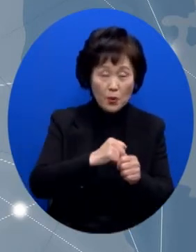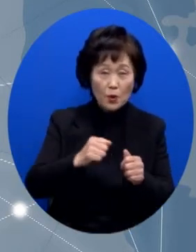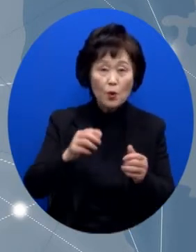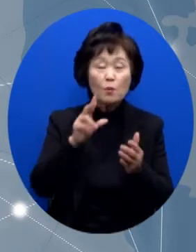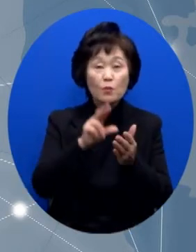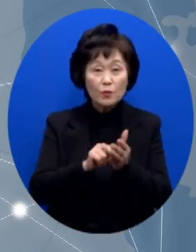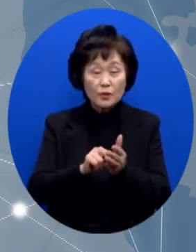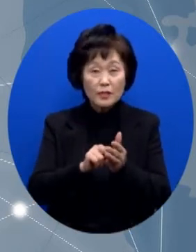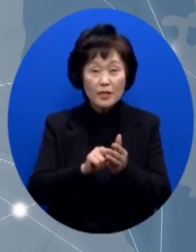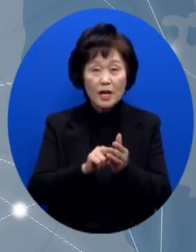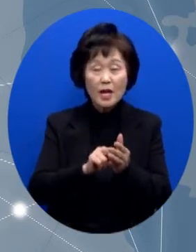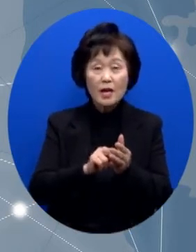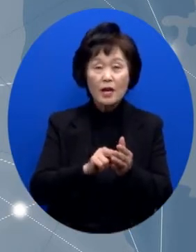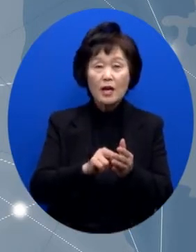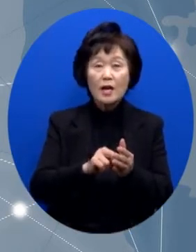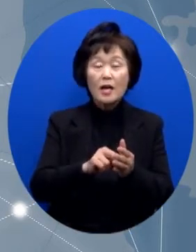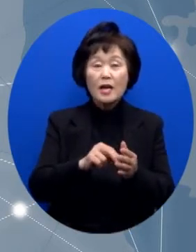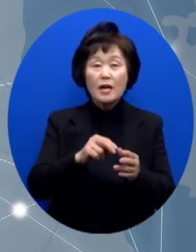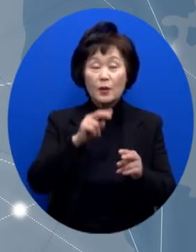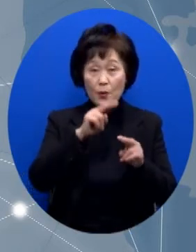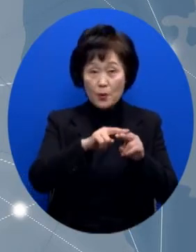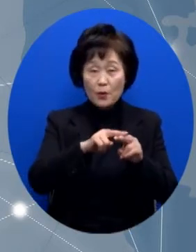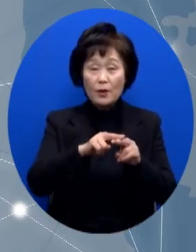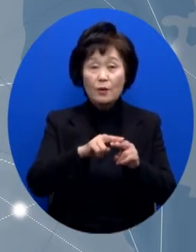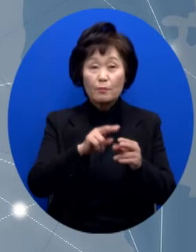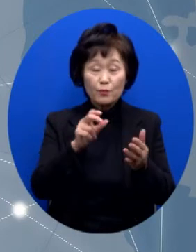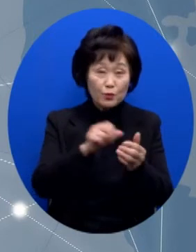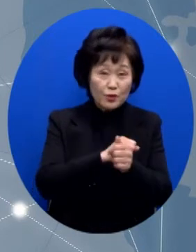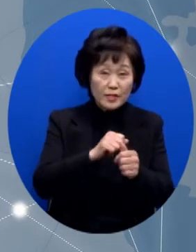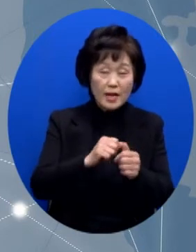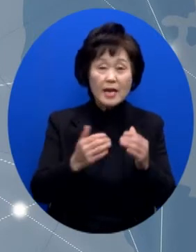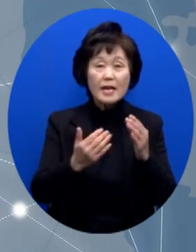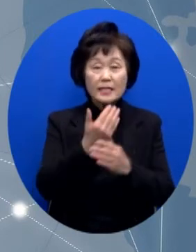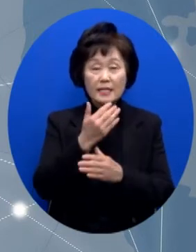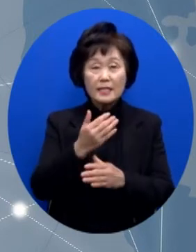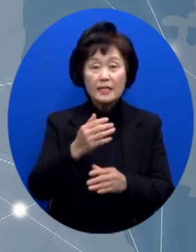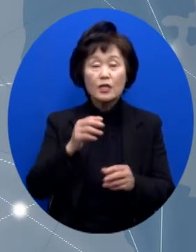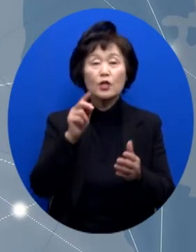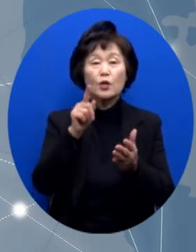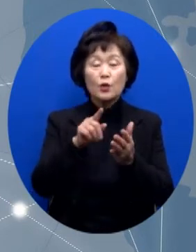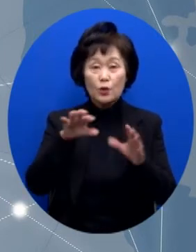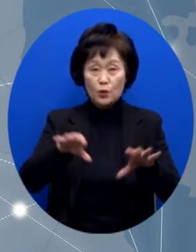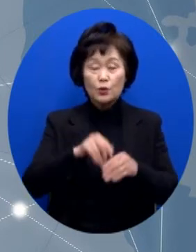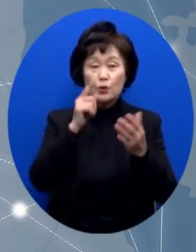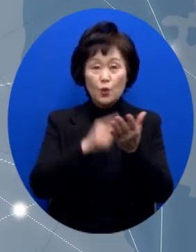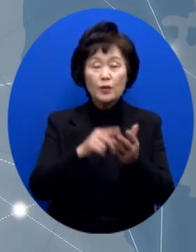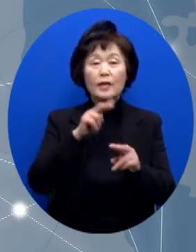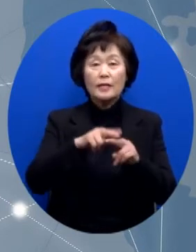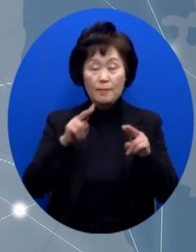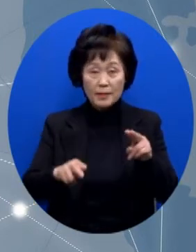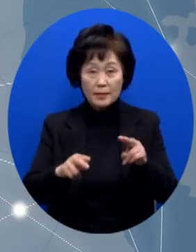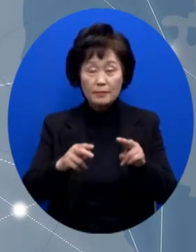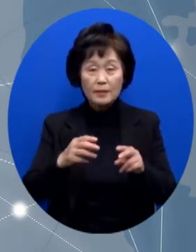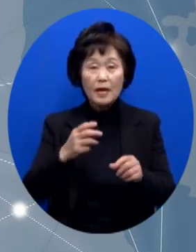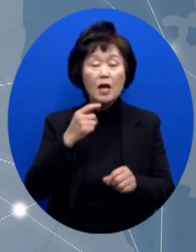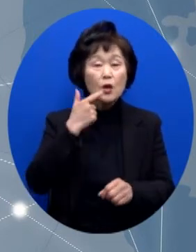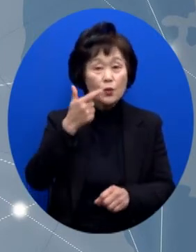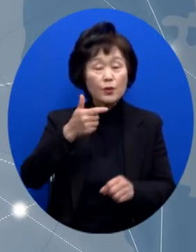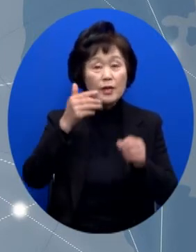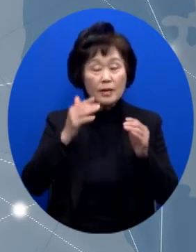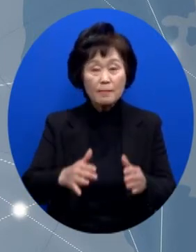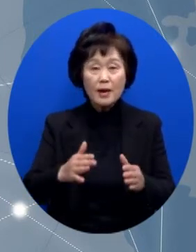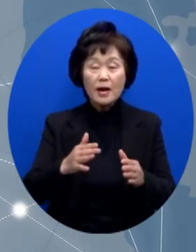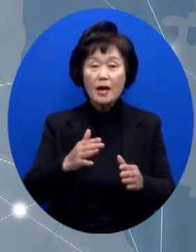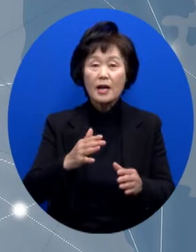빚은 엑토르 발레르 페루 총리가 사임했습니다. 페드로 카스티오 정부가 출범한 지 반년 만에 총리 3명이